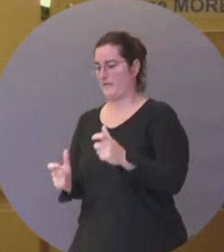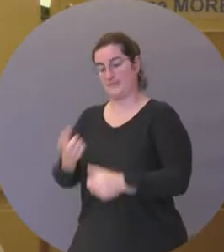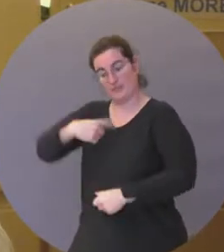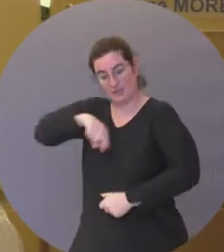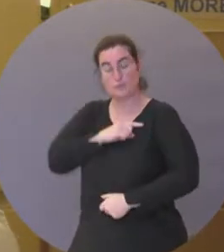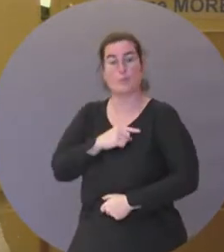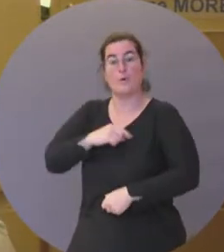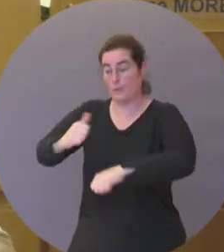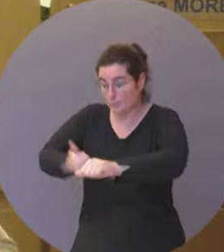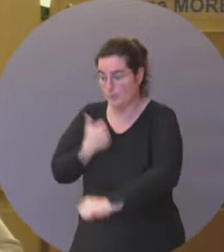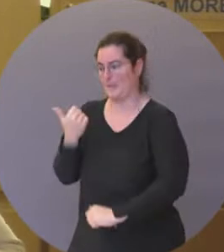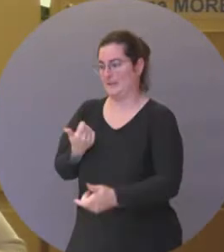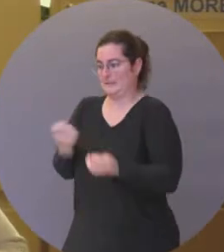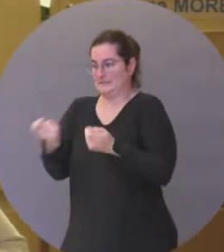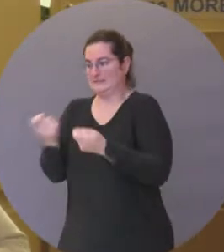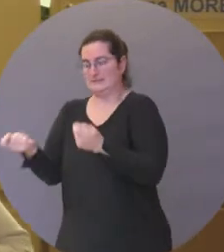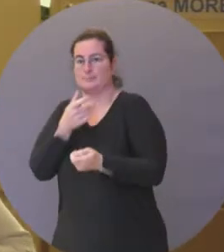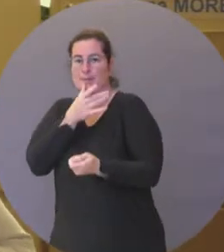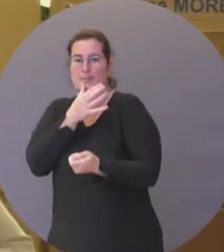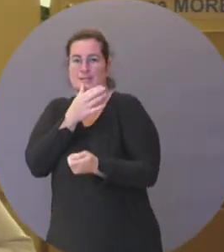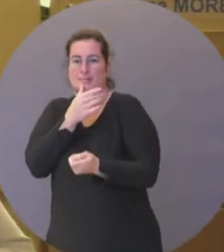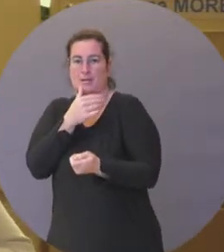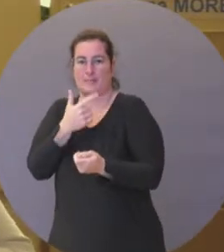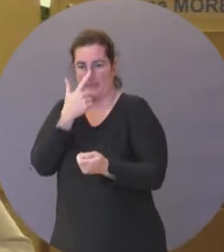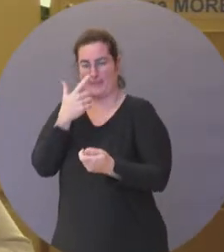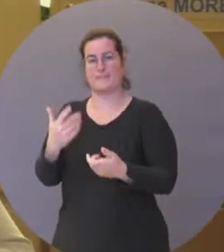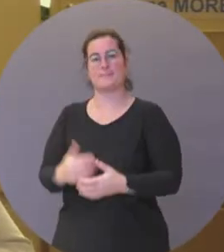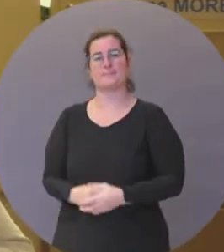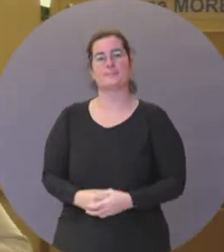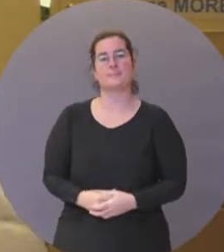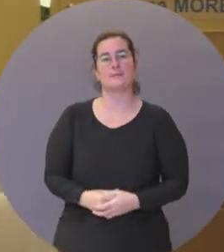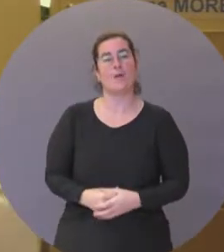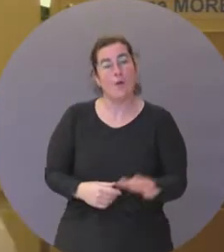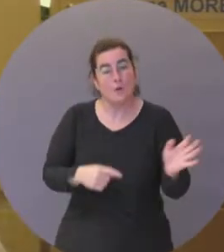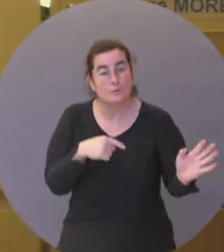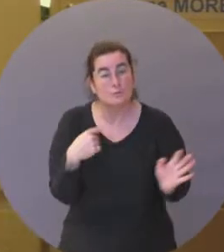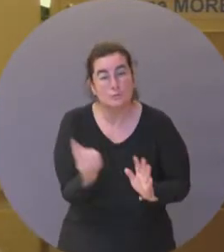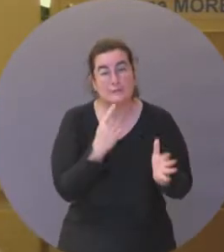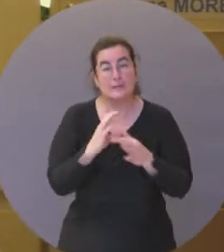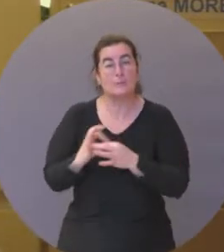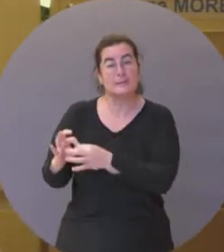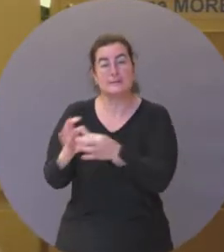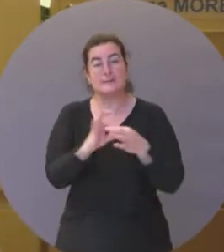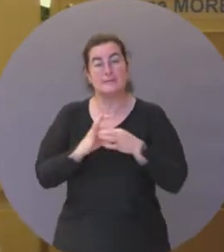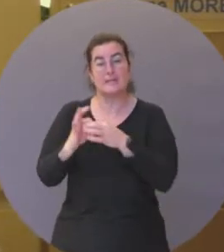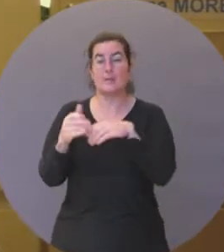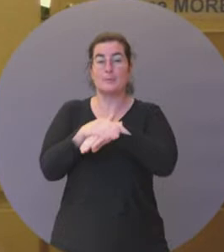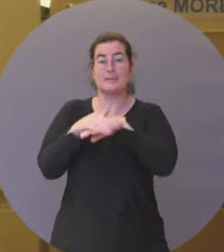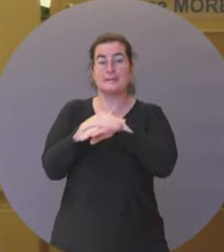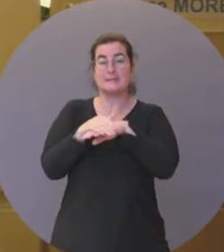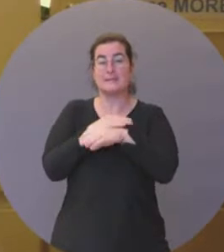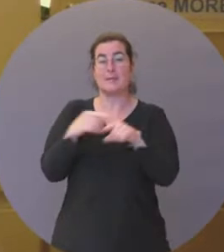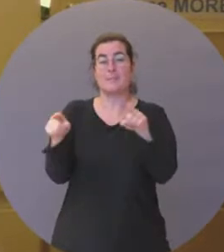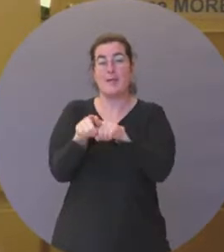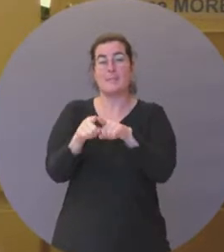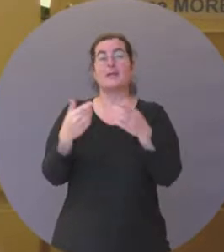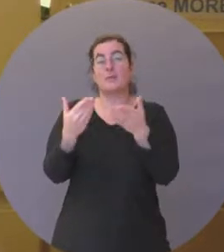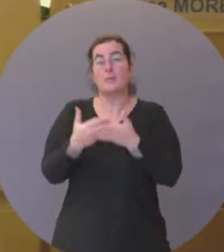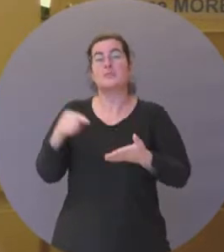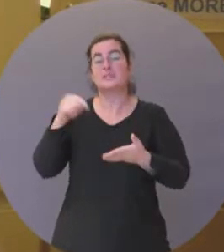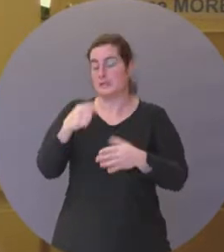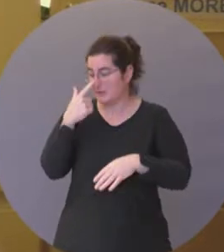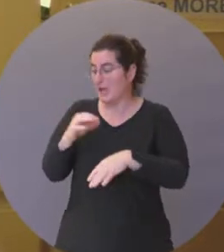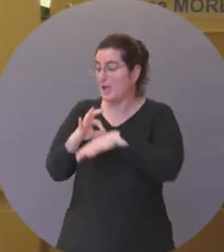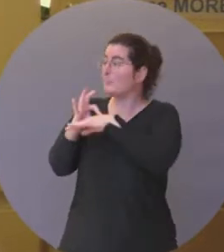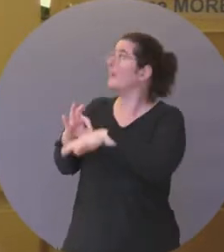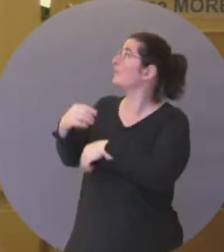localement ainsi toutes les collectivités devaient être contraintes à appliquer les mêmes politiques au rabais se contentant d'accompagner les